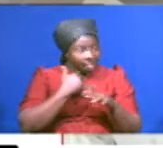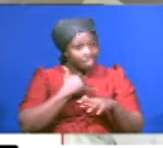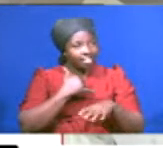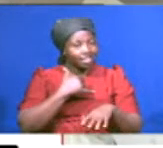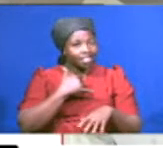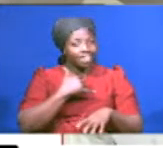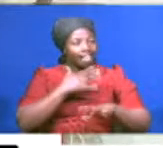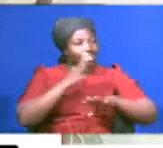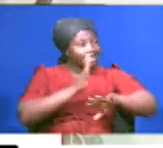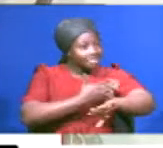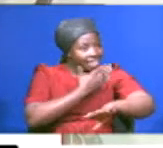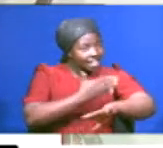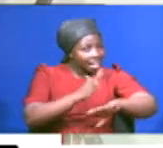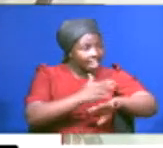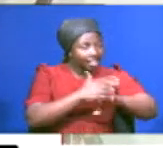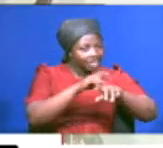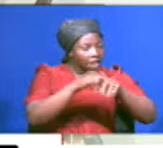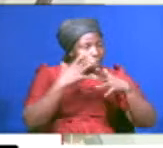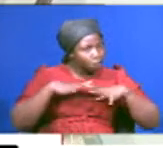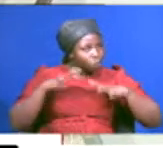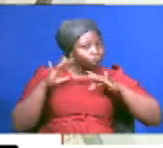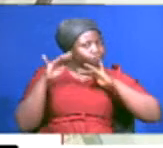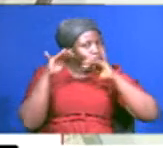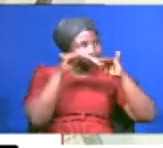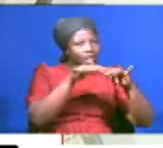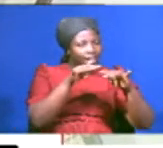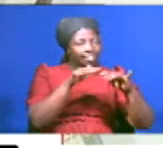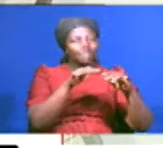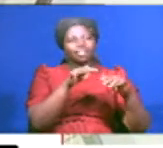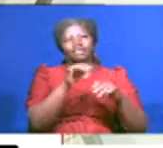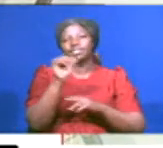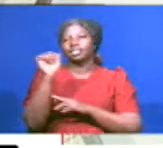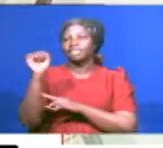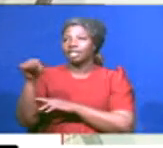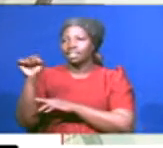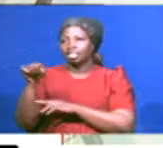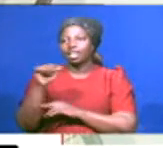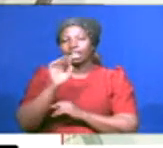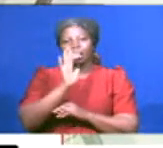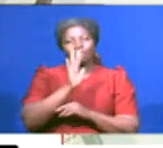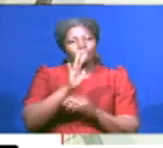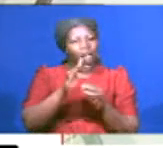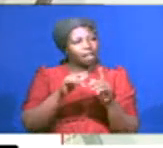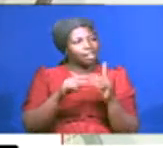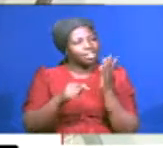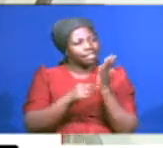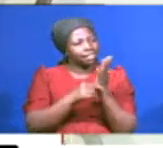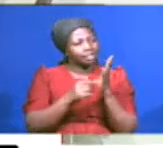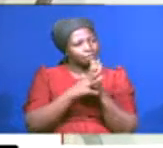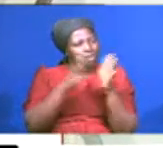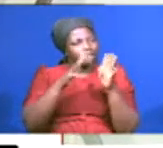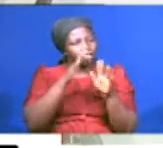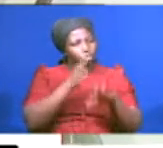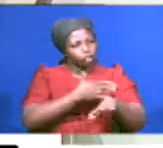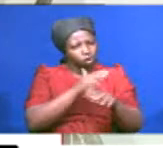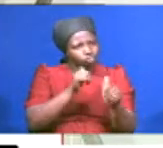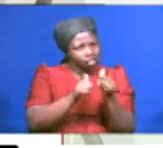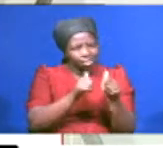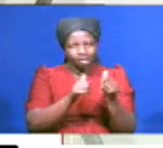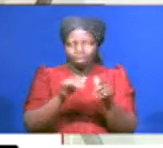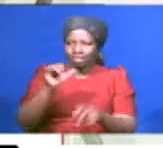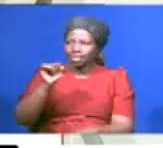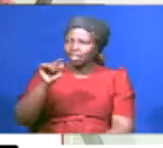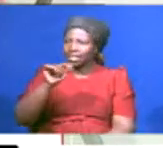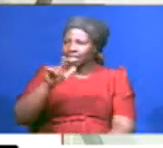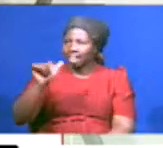Yeah. You know. And your hit song must be what? Stella. Yeah, Stella. Yeah. Everybody, Stella, Stella, Stella.